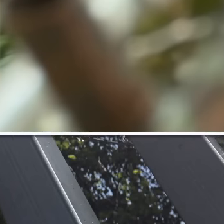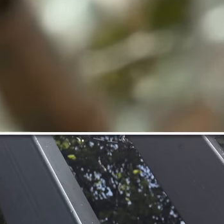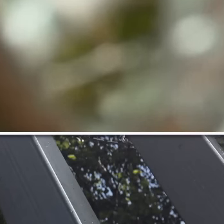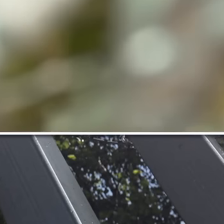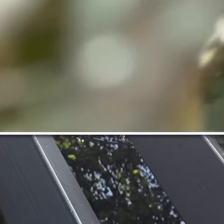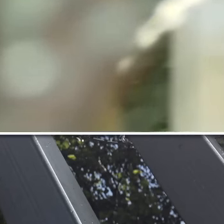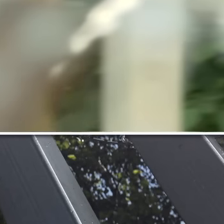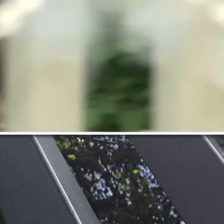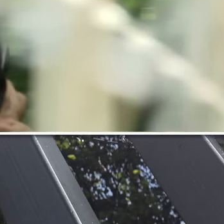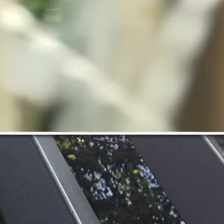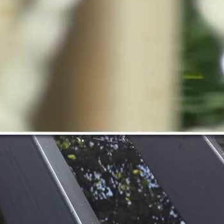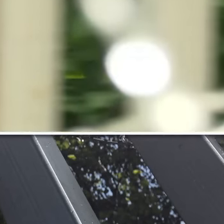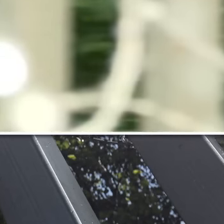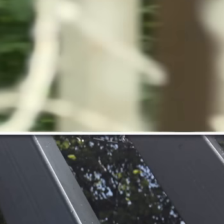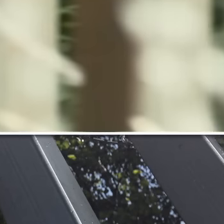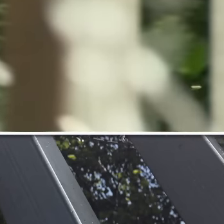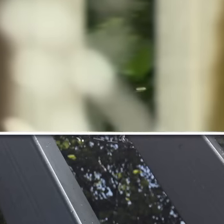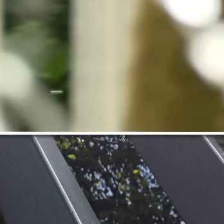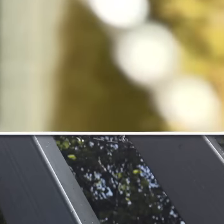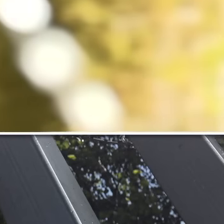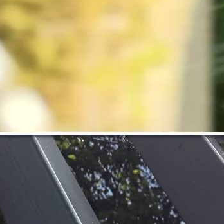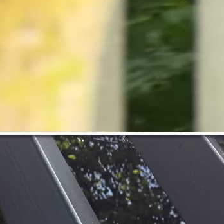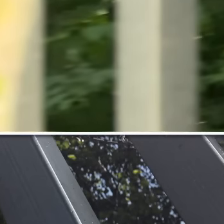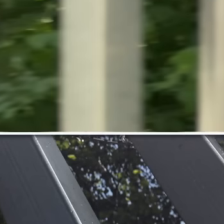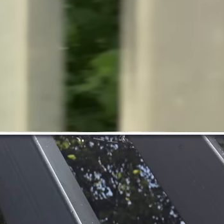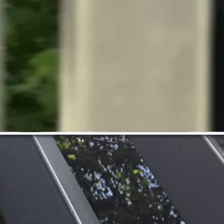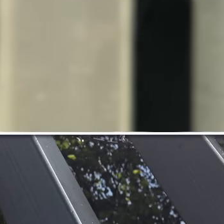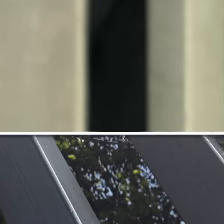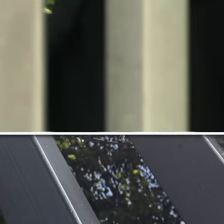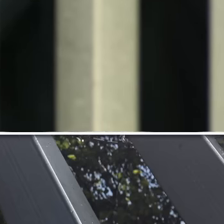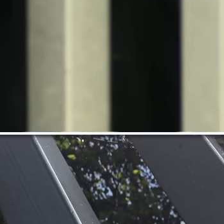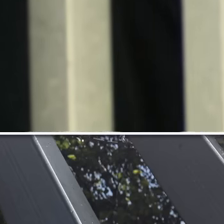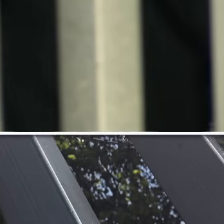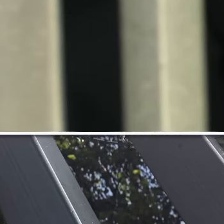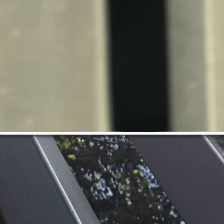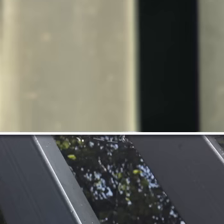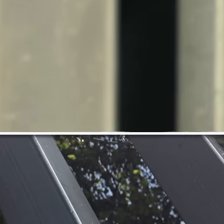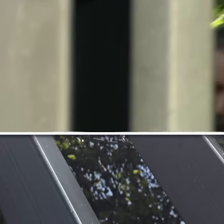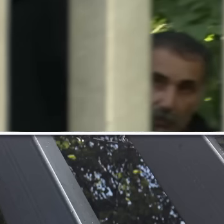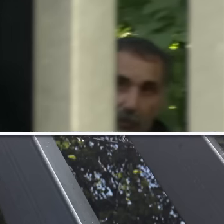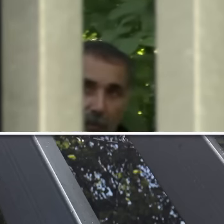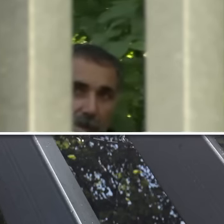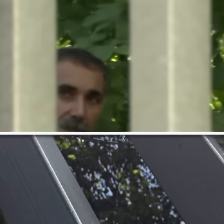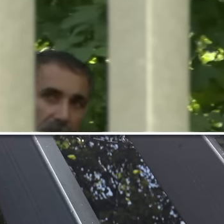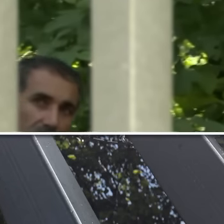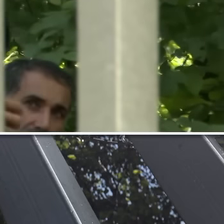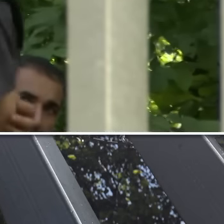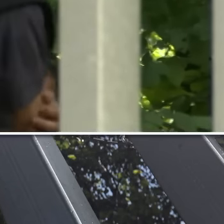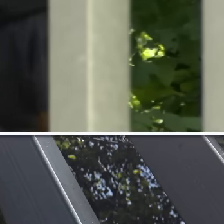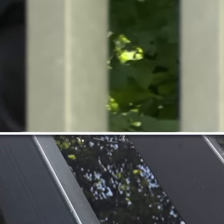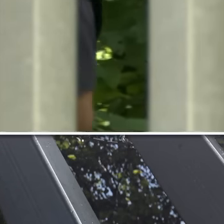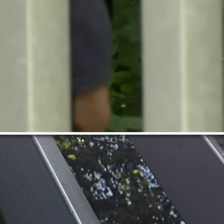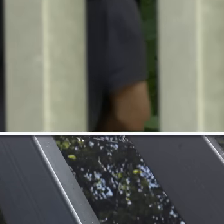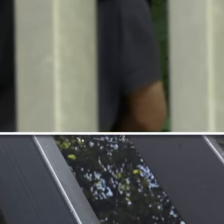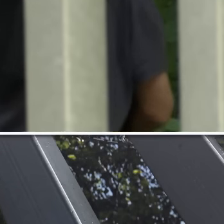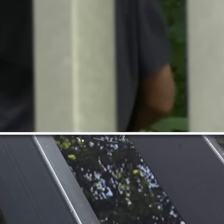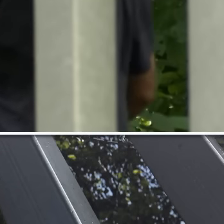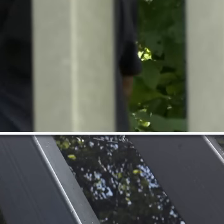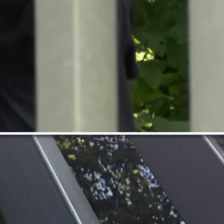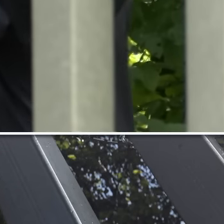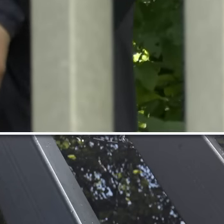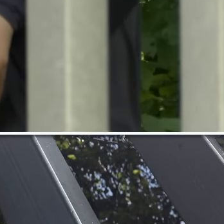wiedzieli, że można w Indonezji, czy też w Papui Nowej Gwinei, czy na Filipinach znaleźć ludzi, którzy chcą się